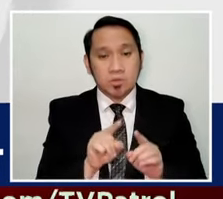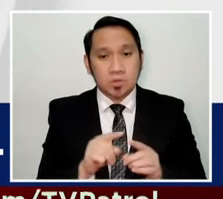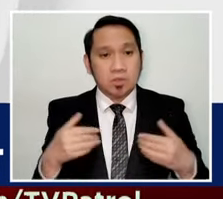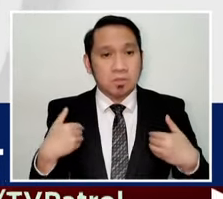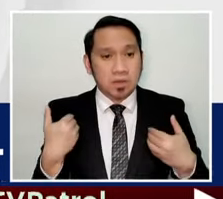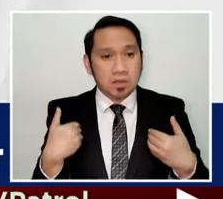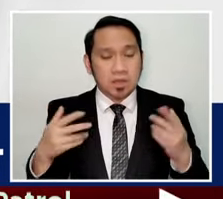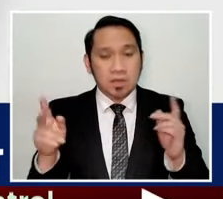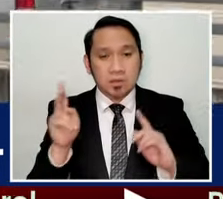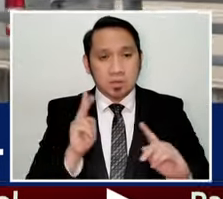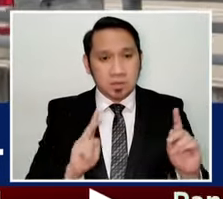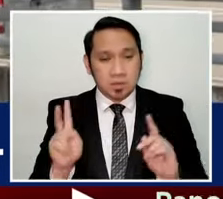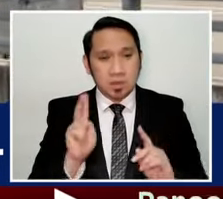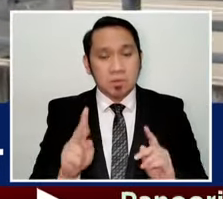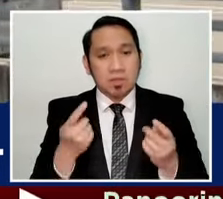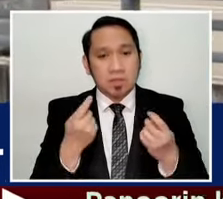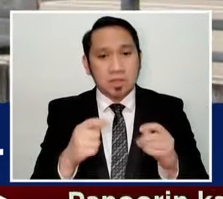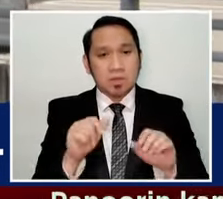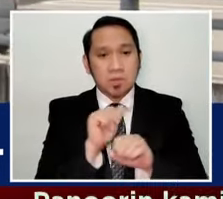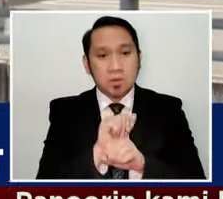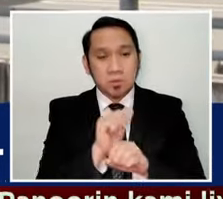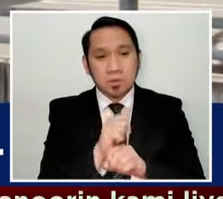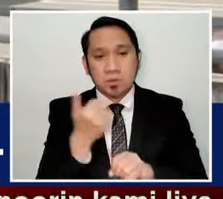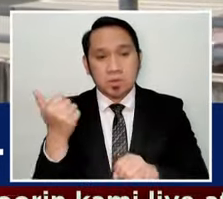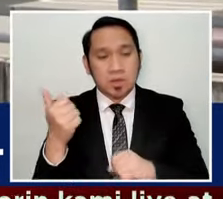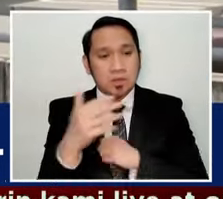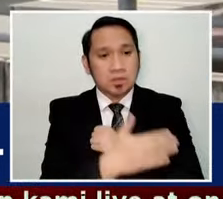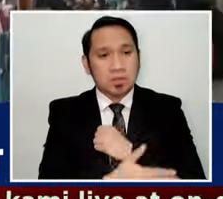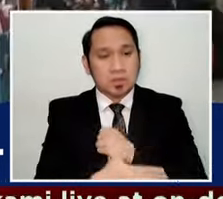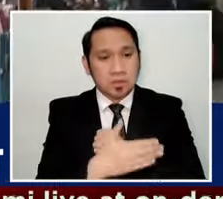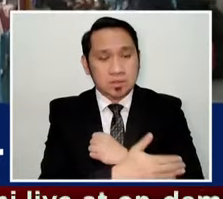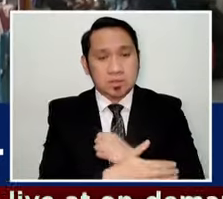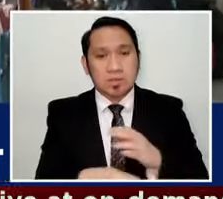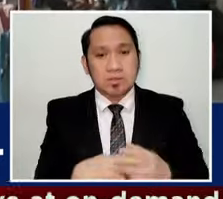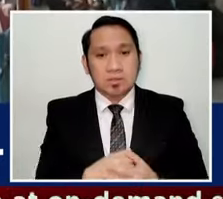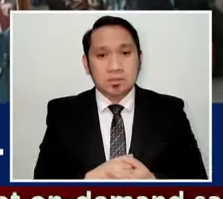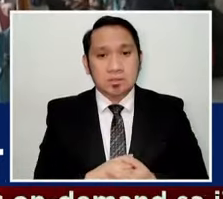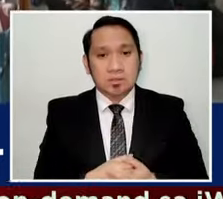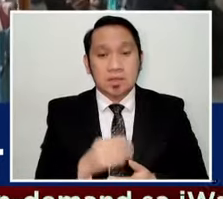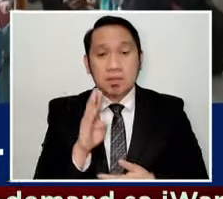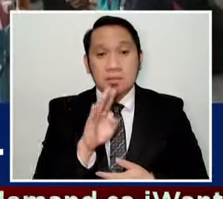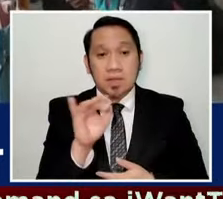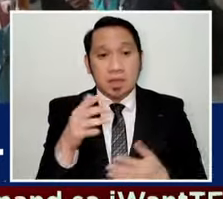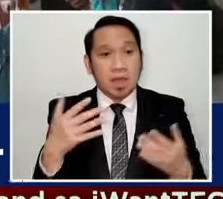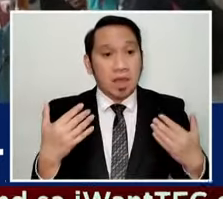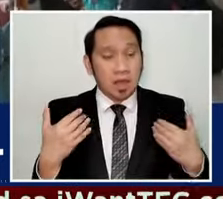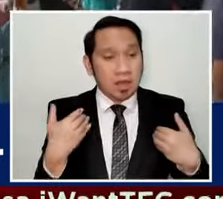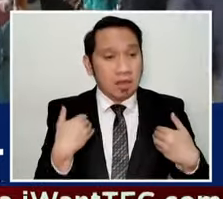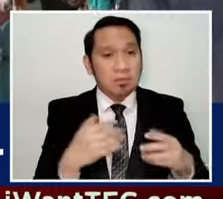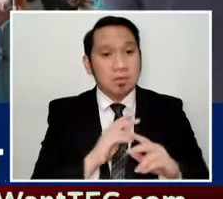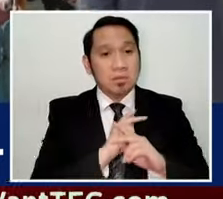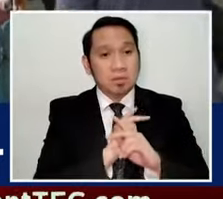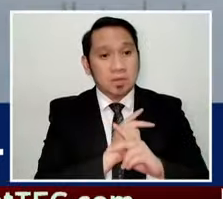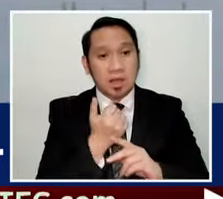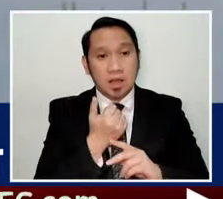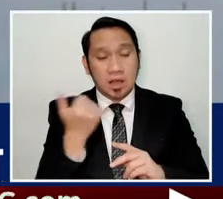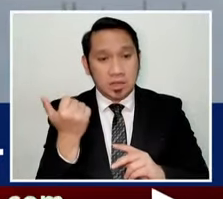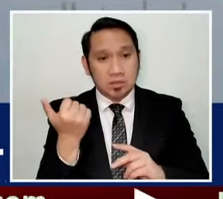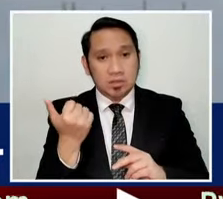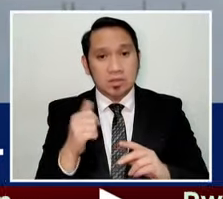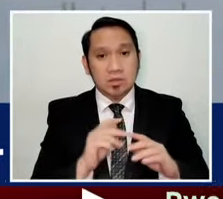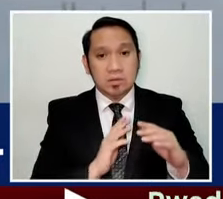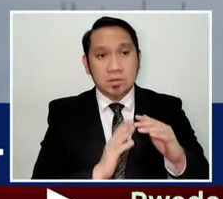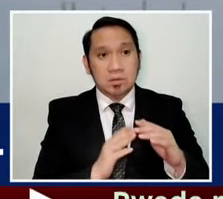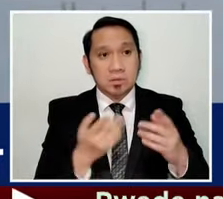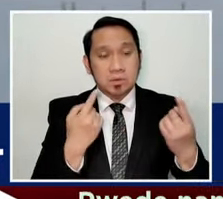nagtangkang magtrabaho abroad. Kanina, kinumpirma ng Bureau of Immigration na may naharang na ilang pasahero papuntang Lebanon na